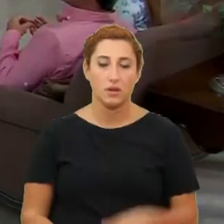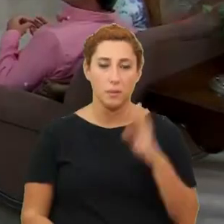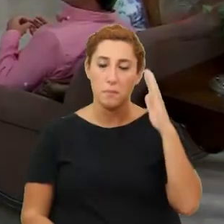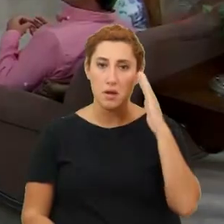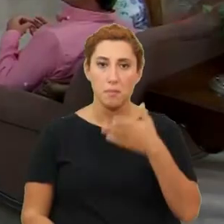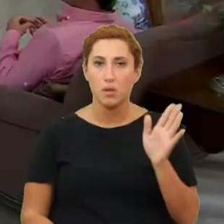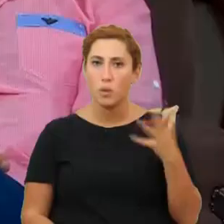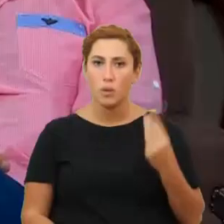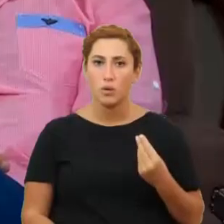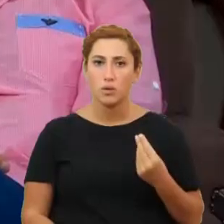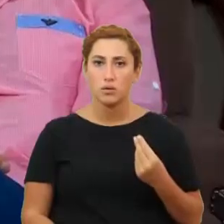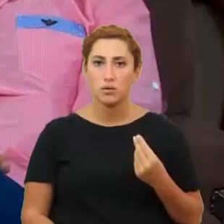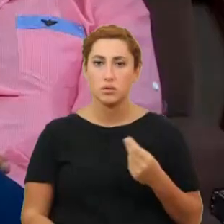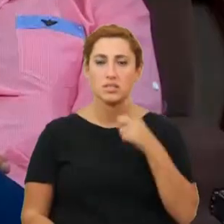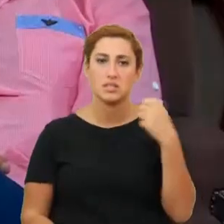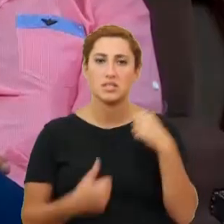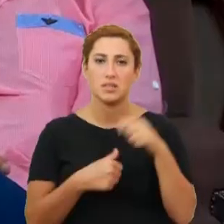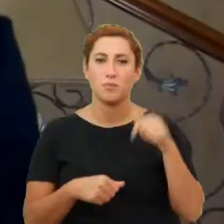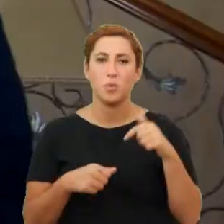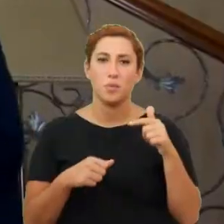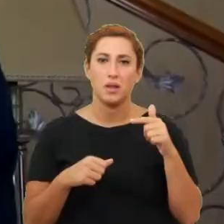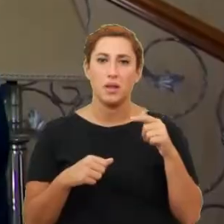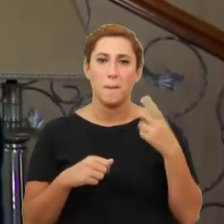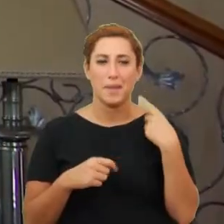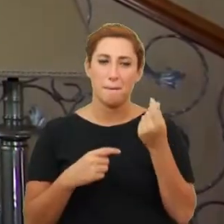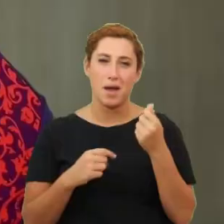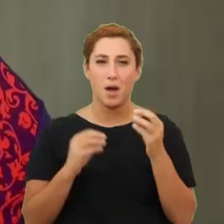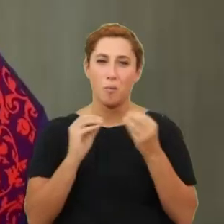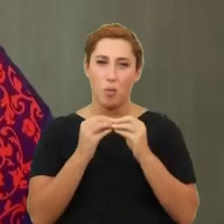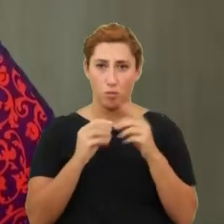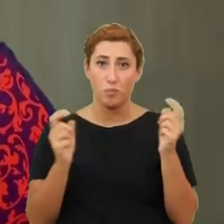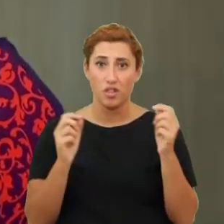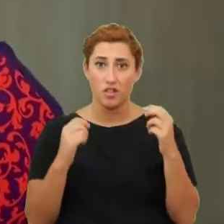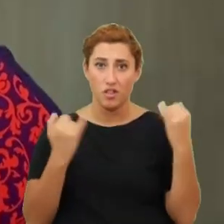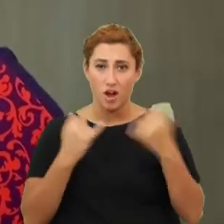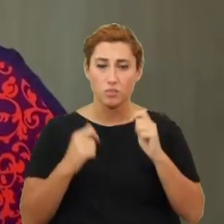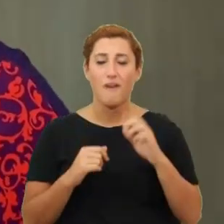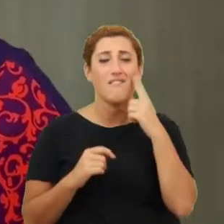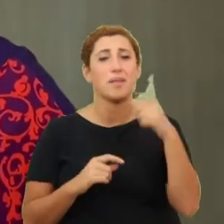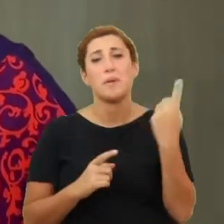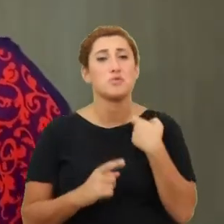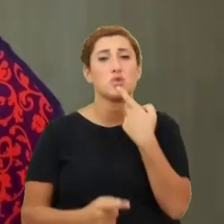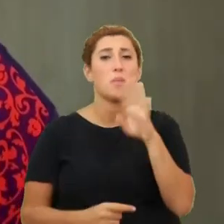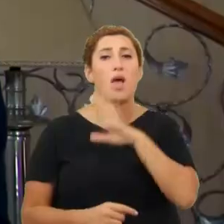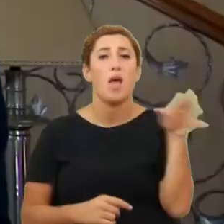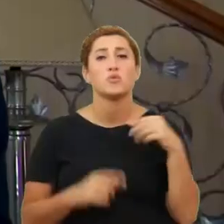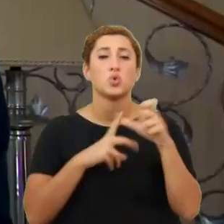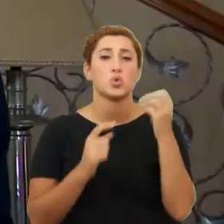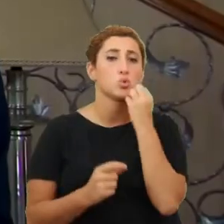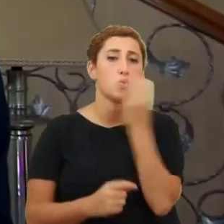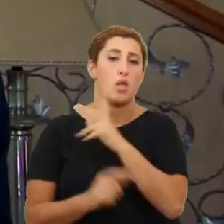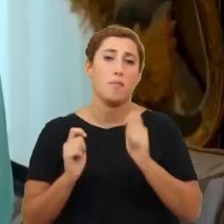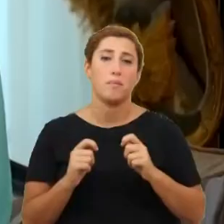Ha? Merhabalar, hayırdır? Siz yine benim mali durumumu mu tartışıyorsunuz? Nurhan Bey, vallahi ben bir şey söylemedim. Hepsini Şükrü